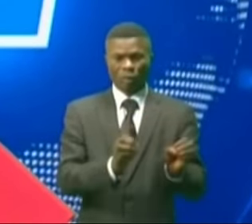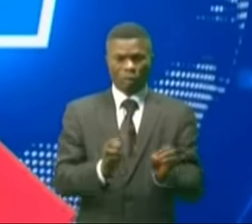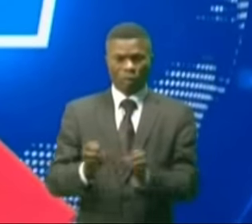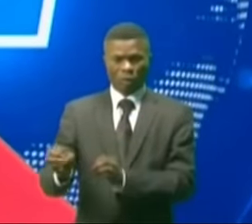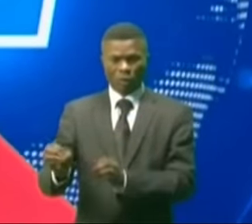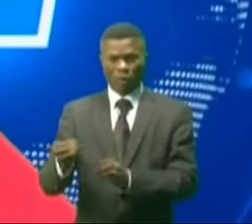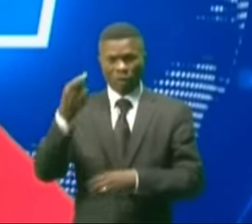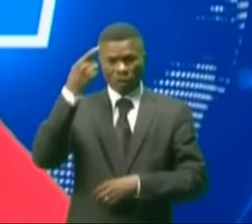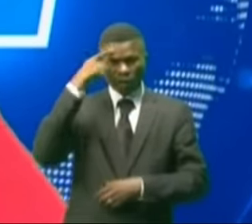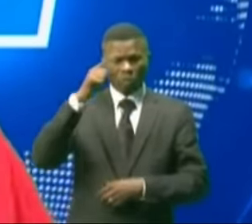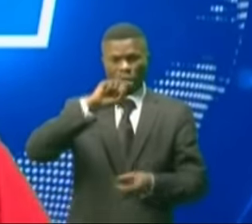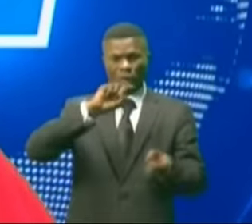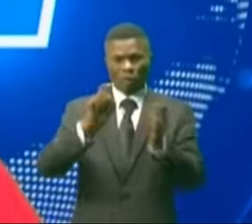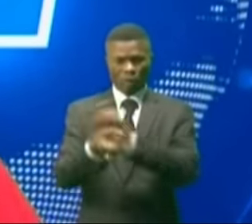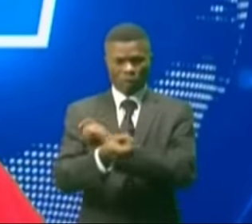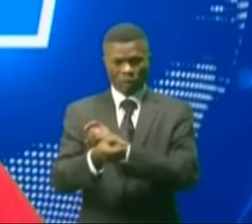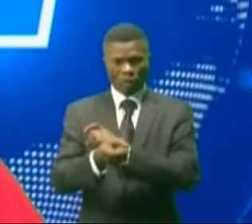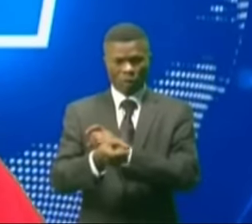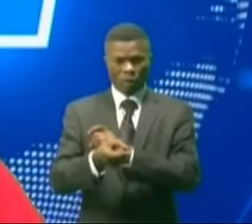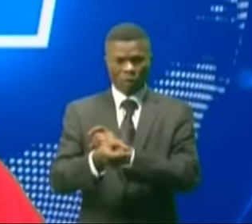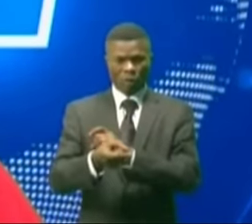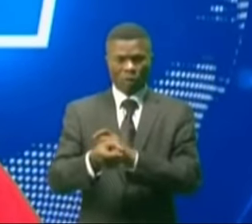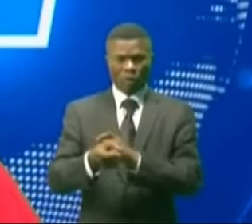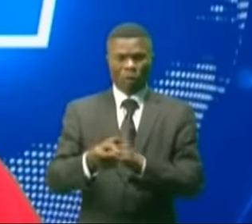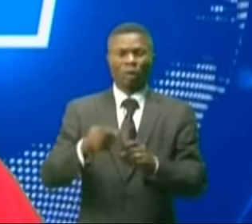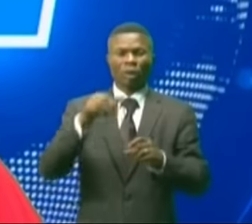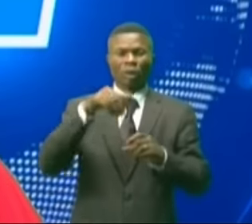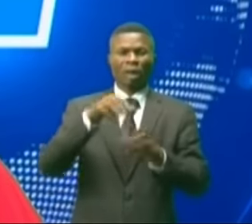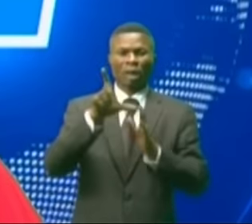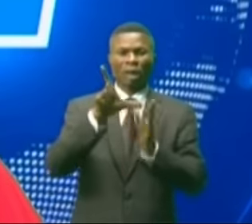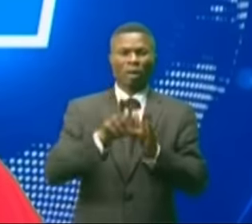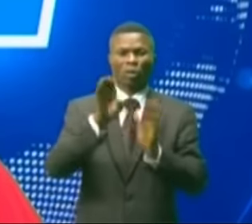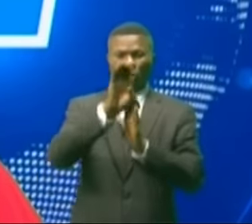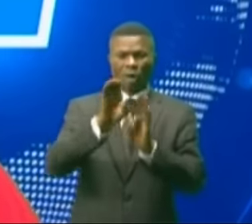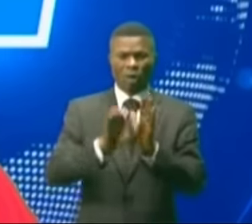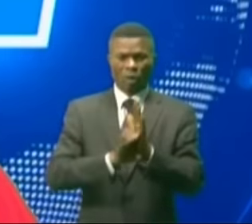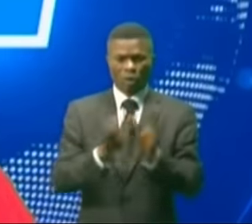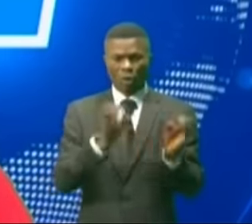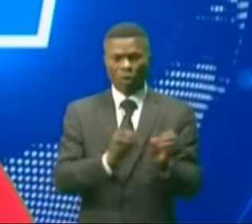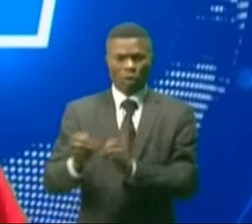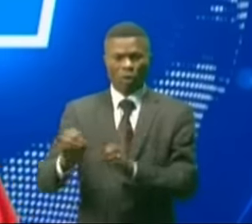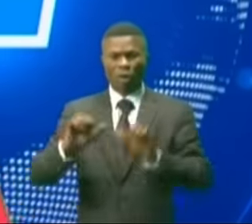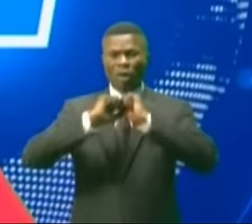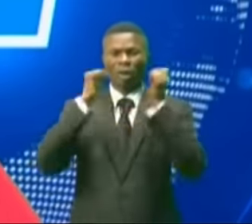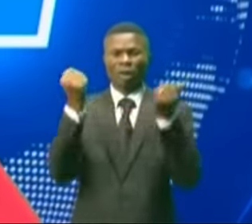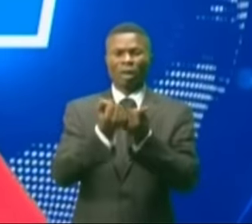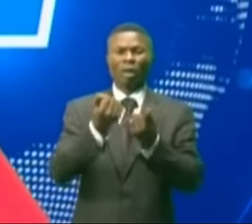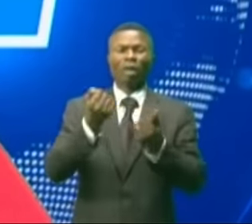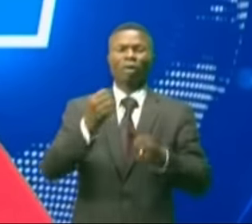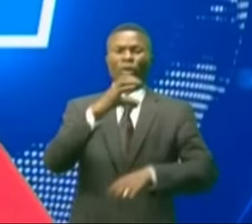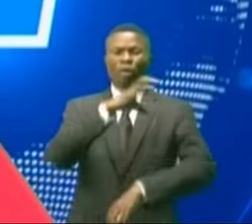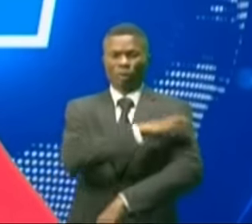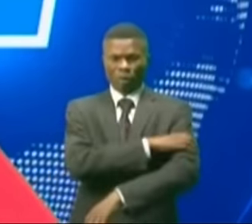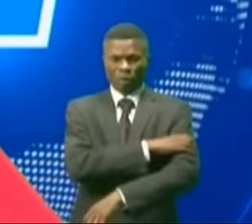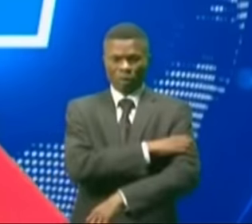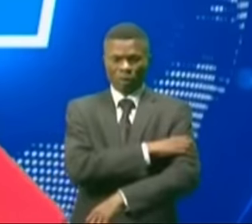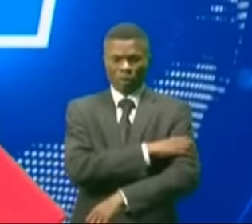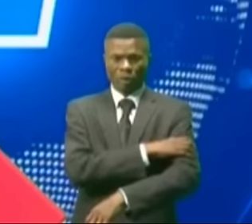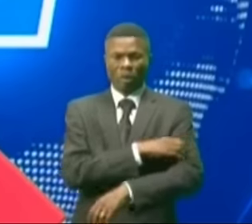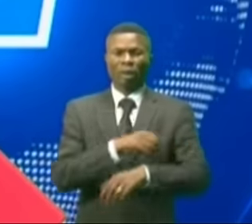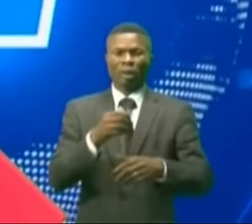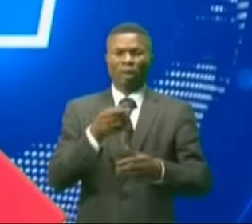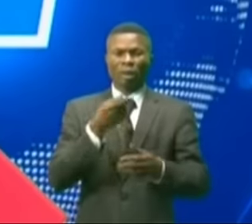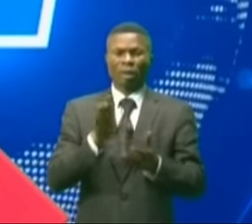organisée sur le changement de la Constitution organisée par la société civile. Passons à